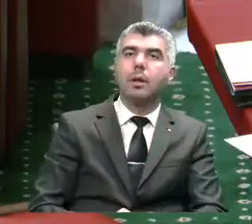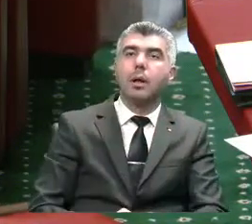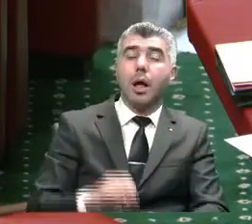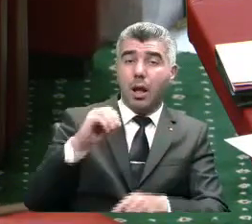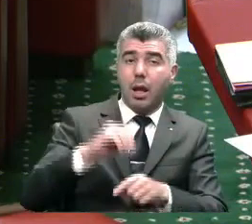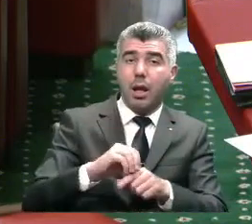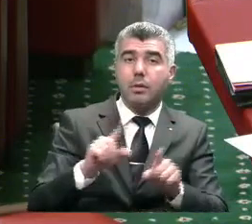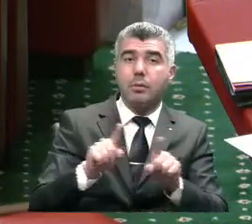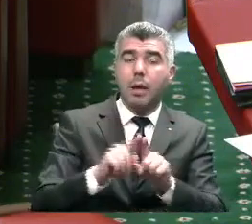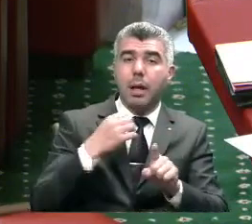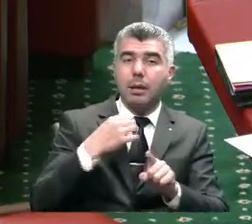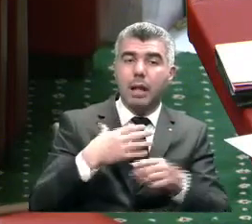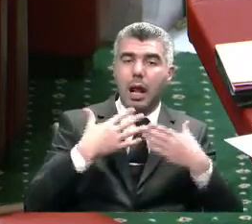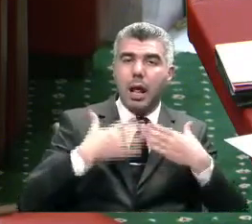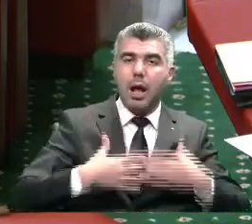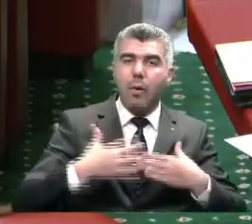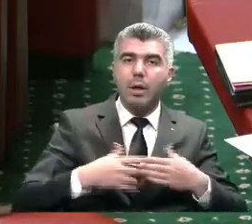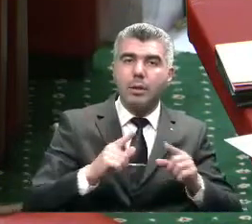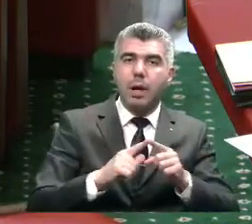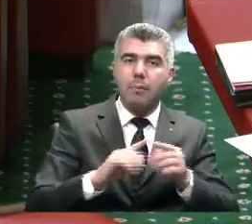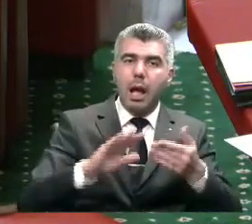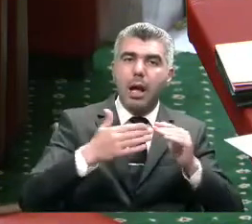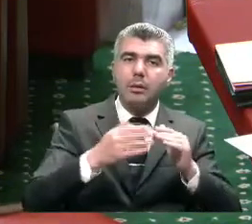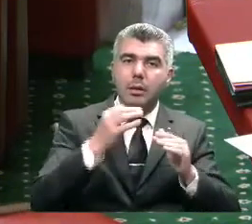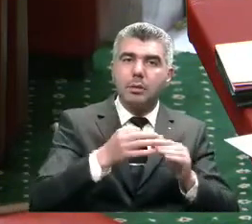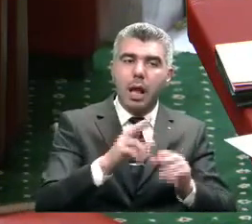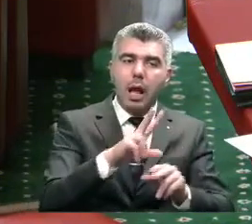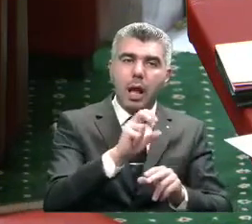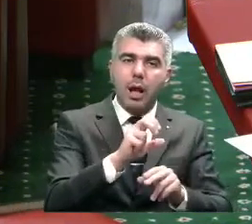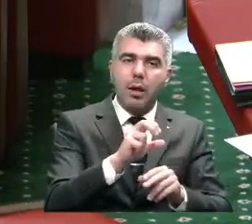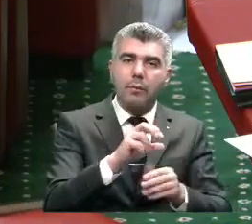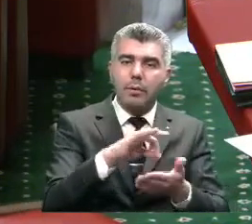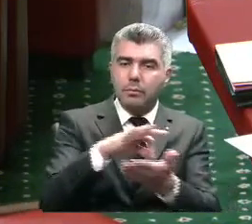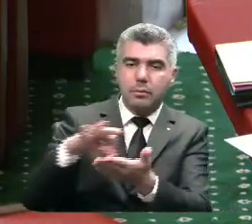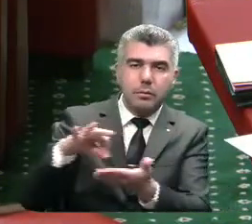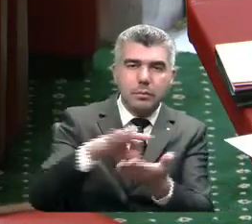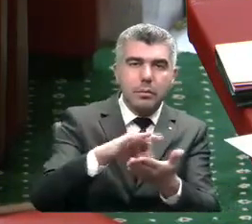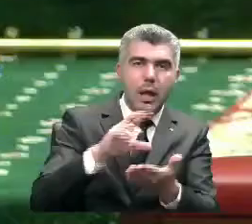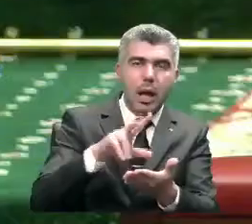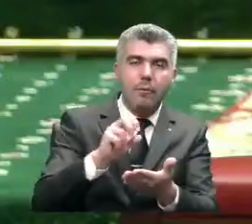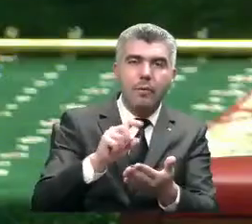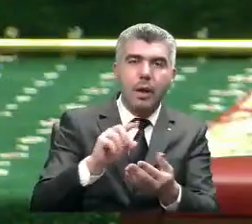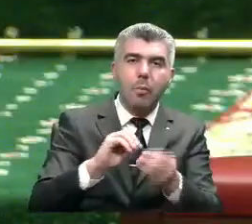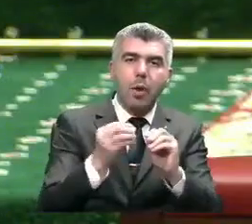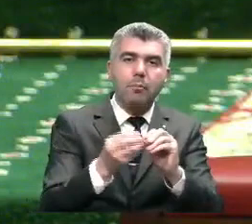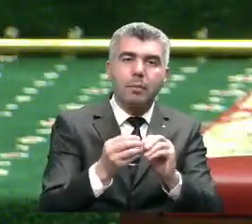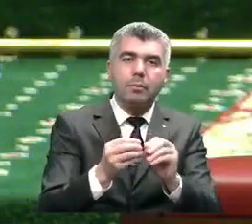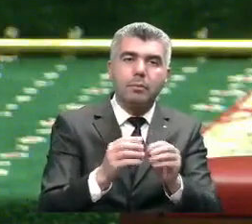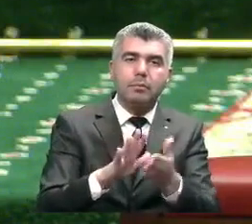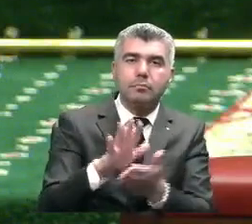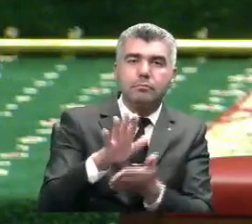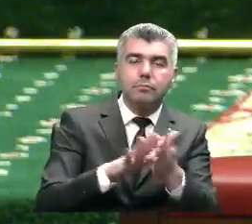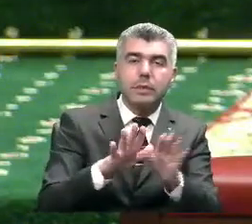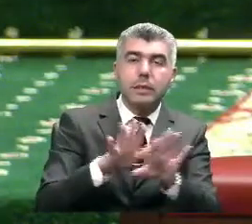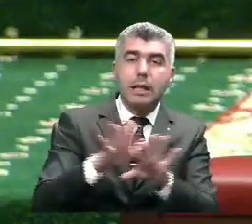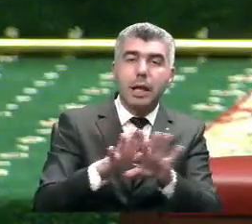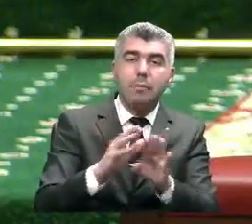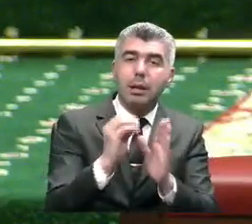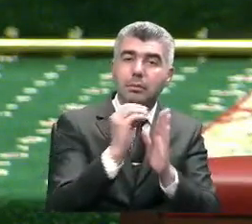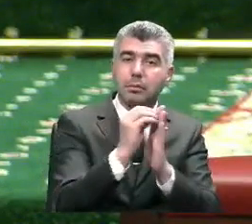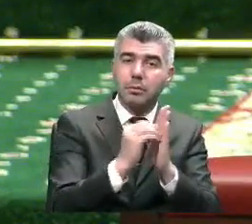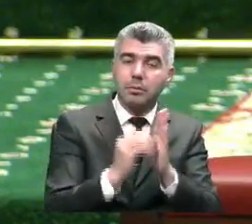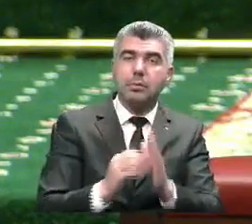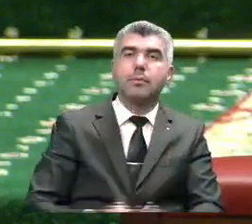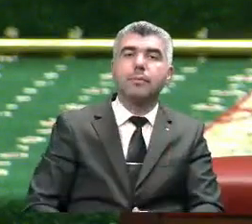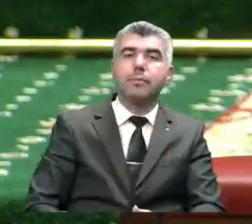الأمتعة من خلال العمل بنظام معلوماتي يمكن من تتبع ورصد العوارض بالمطارات لاتخاذ التدابير الضرورية، توفر